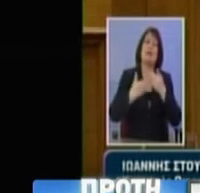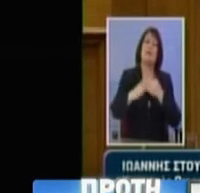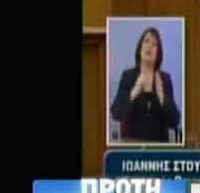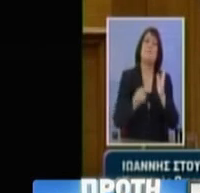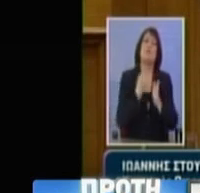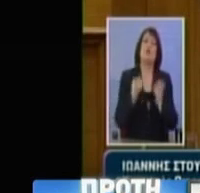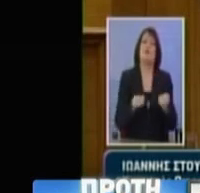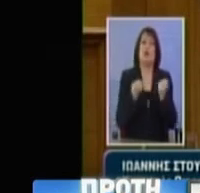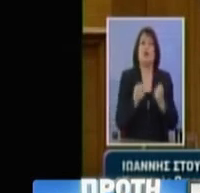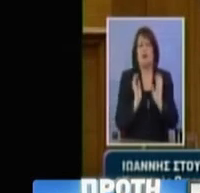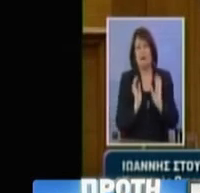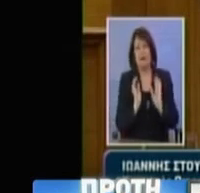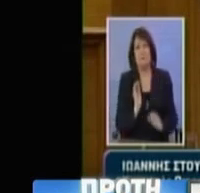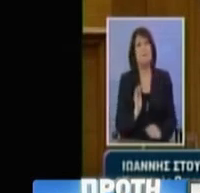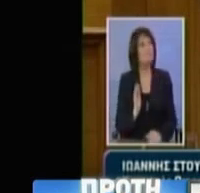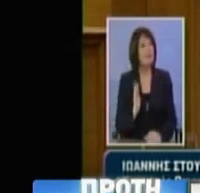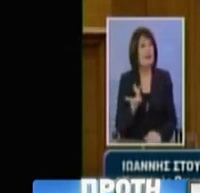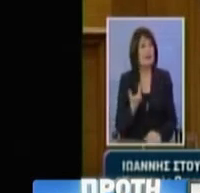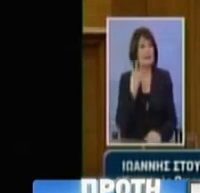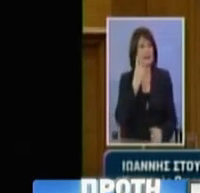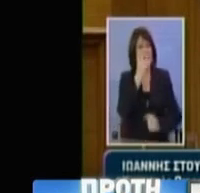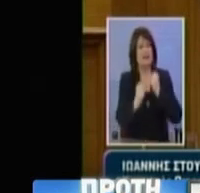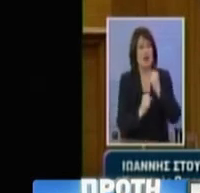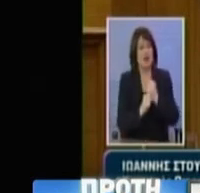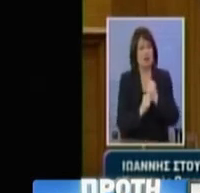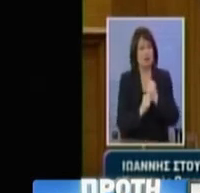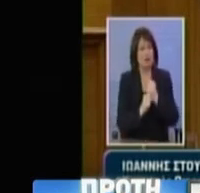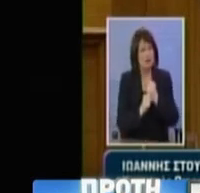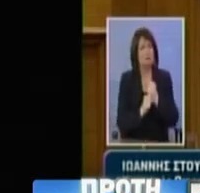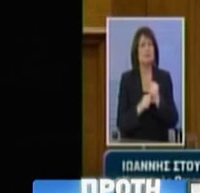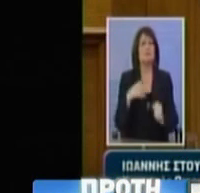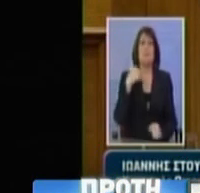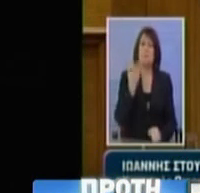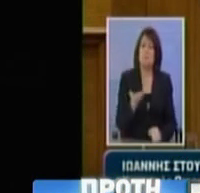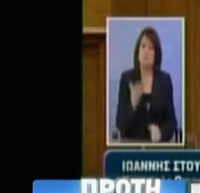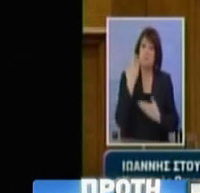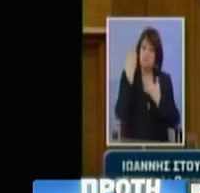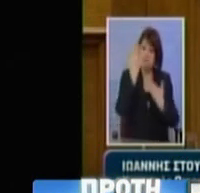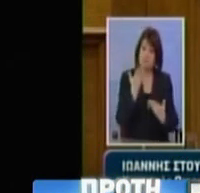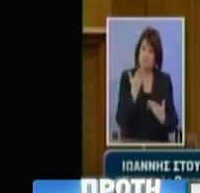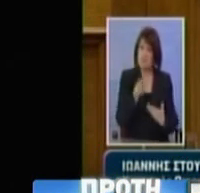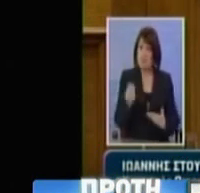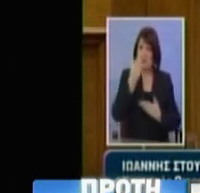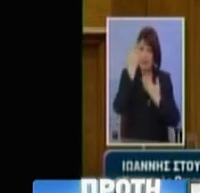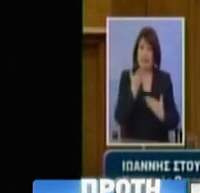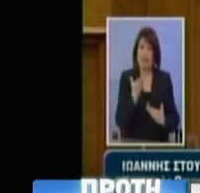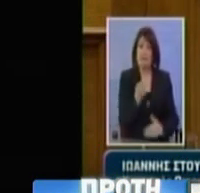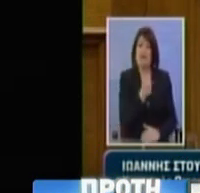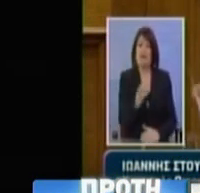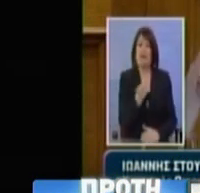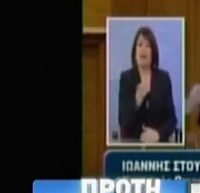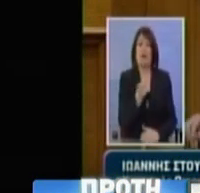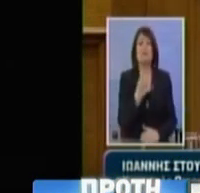επικοδομητική κριτική την δέχομαι και τη λαμβάνω υπόψη. Απορρίπτω το είδος της κριτικής που δεν λαμβάνει υπόψη της τη δημοσιονομική στενότητα της